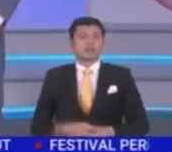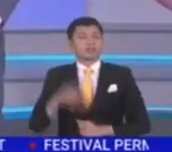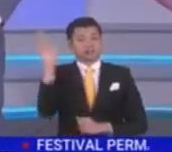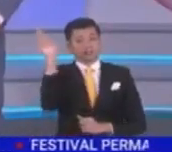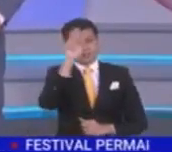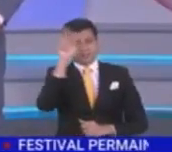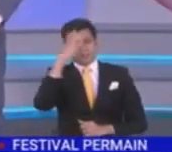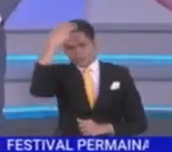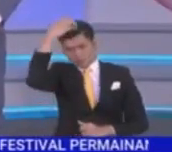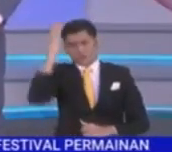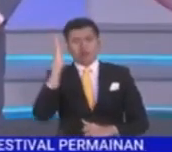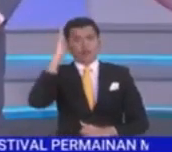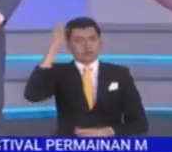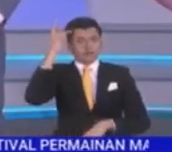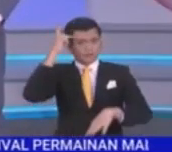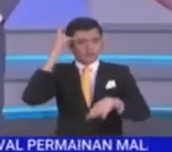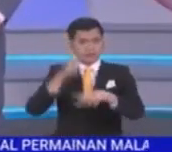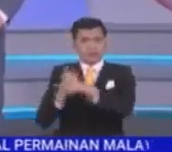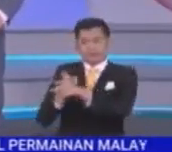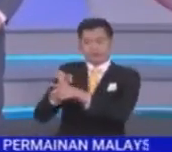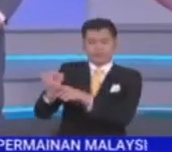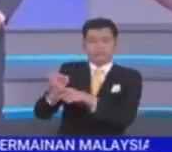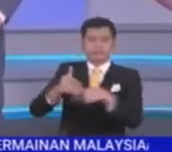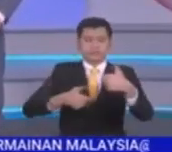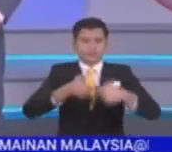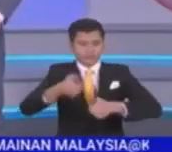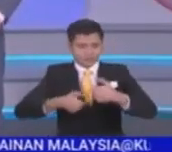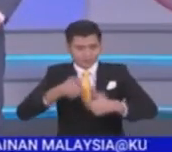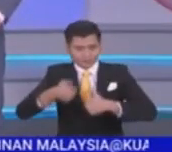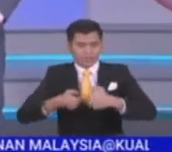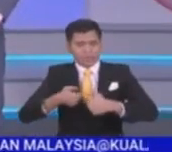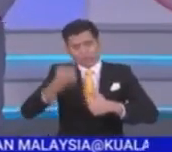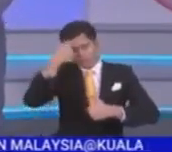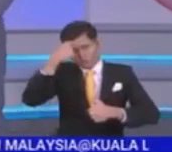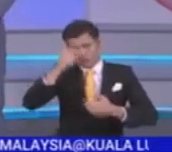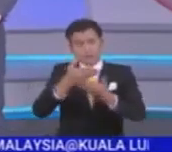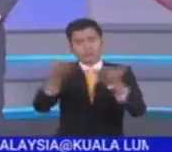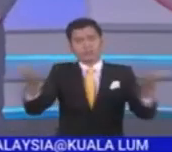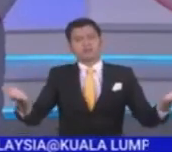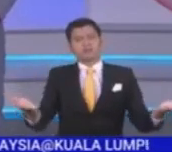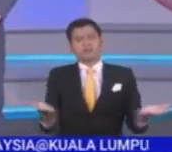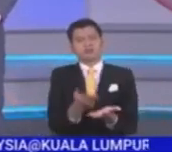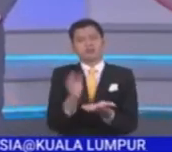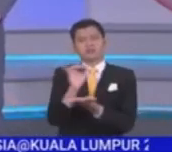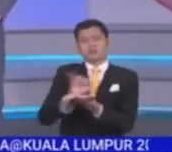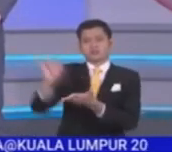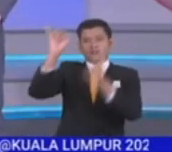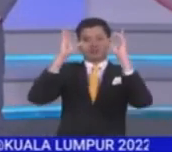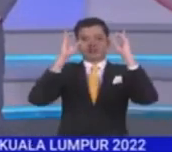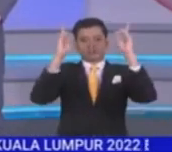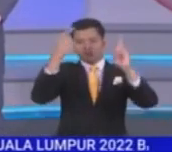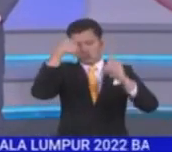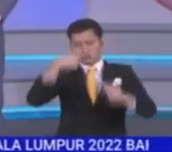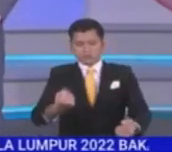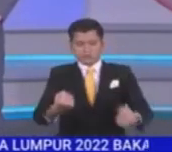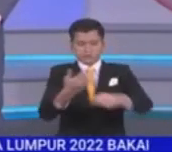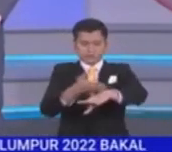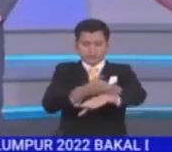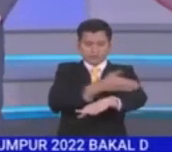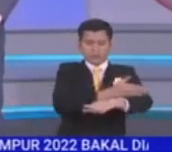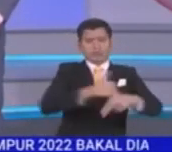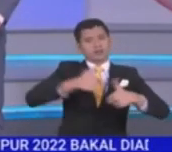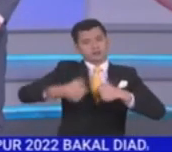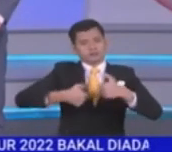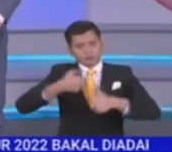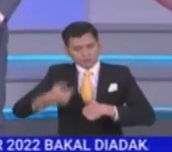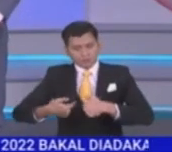Kerajaan Negeri Selangor akan memperkenalkan bidang sukan elektronik atau e-sukan ke semua institusi pendidikan dalam usaha memperkasakan permainan tersebut di